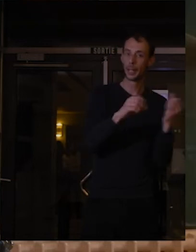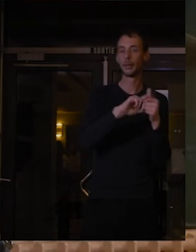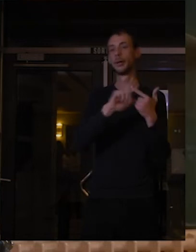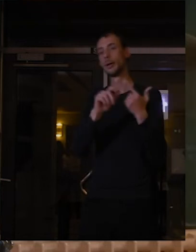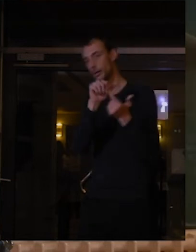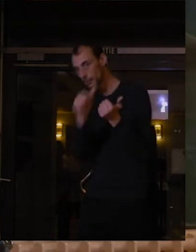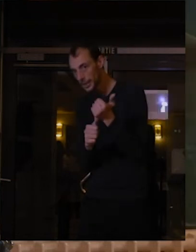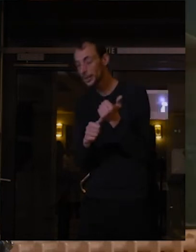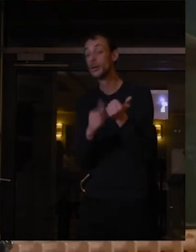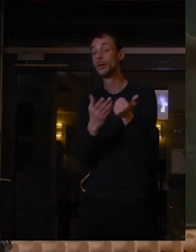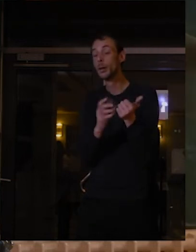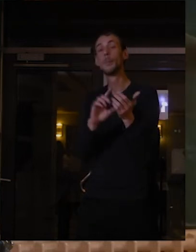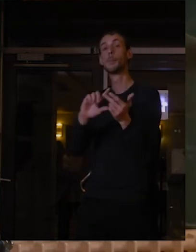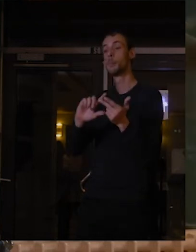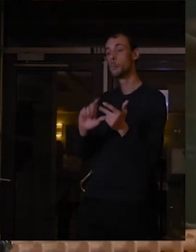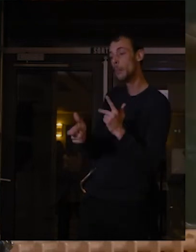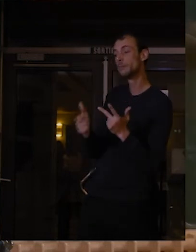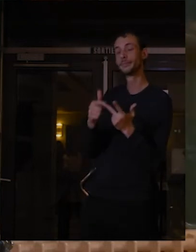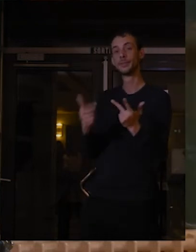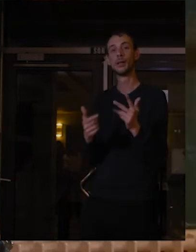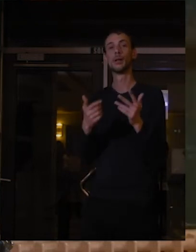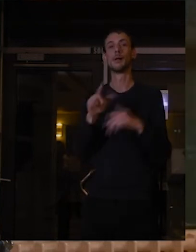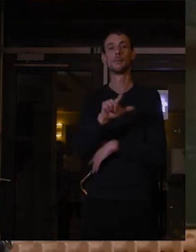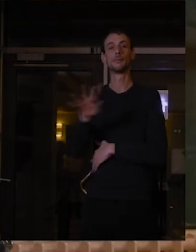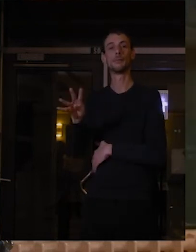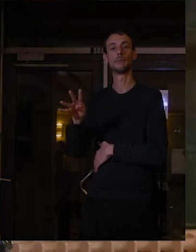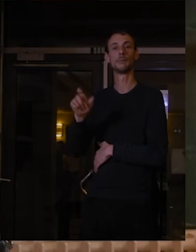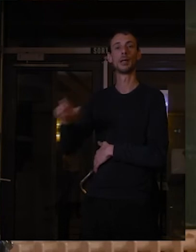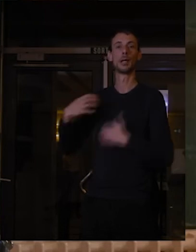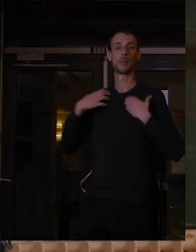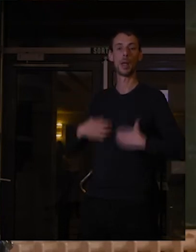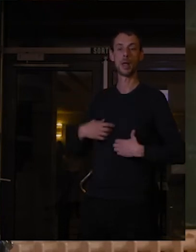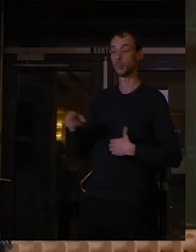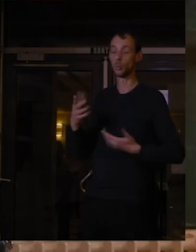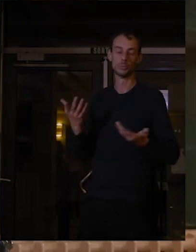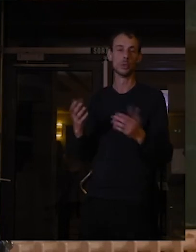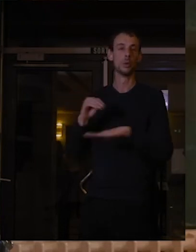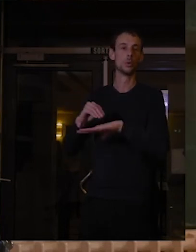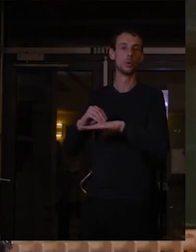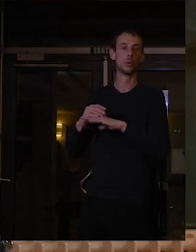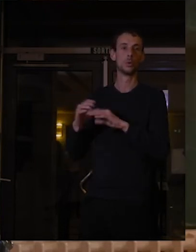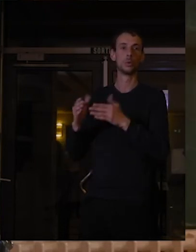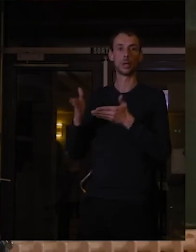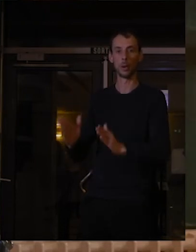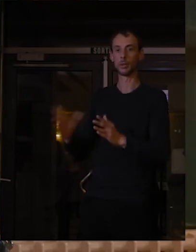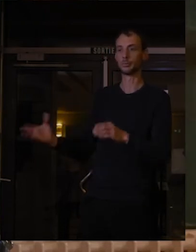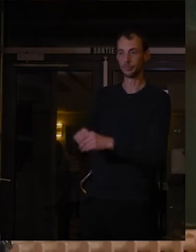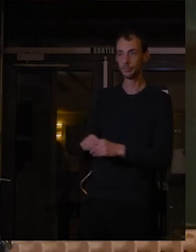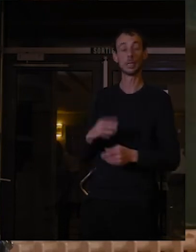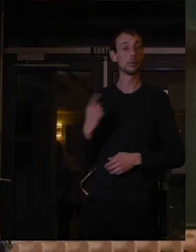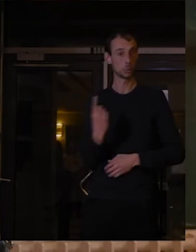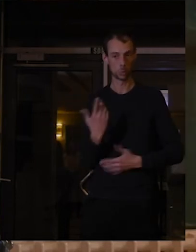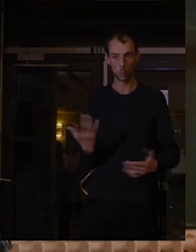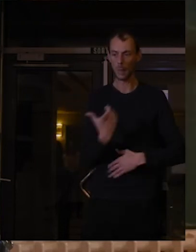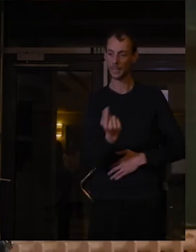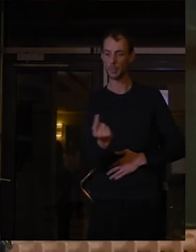de 24 membres, qui sont des membres du Conseil de l'Ordre. Et les élections ont lieu par binôme